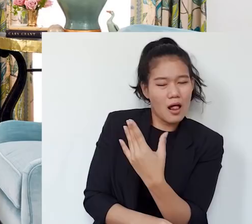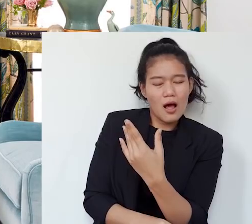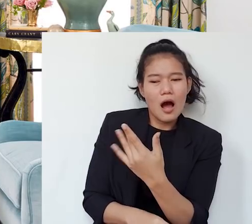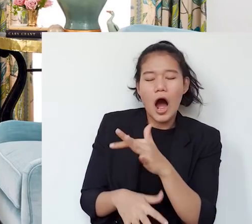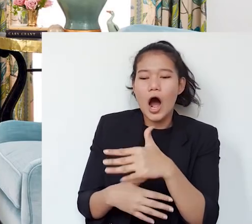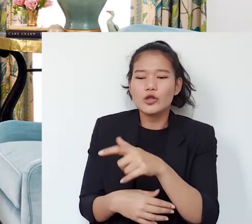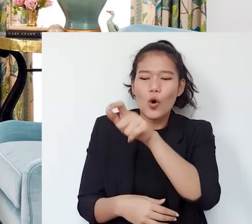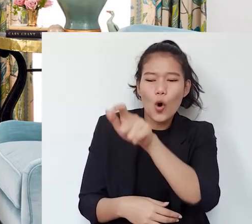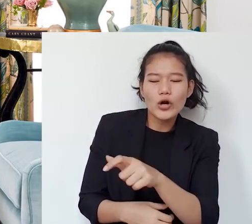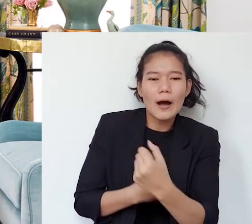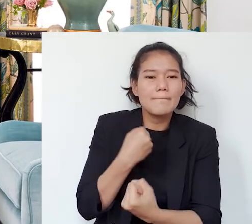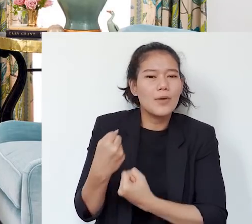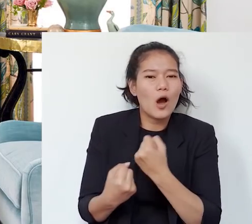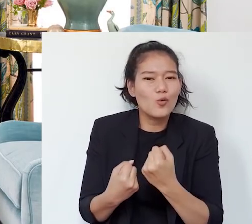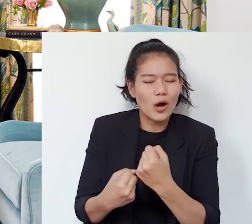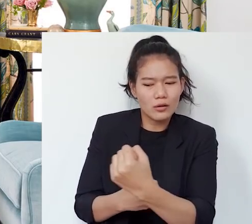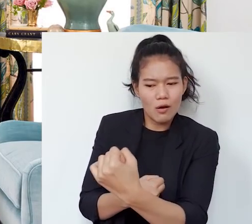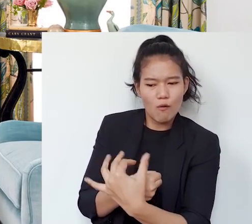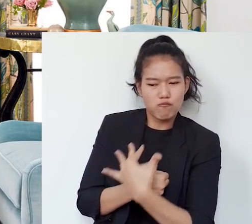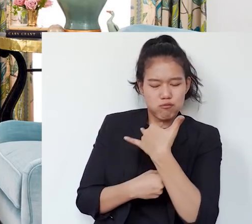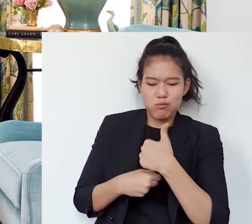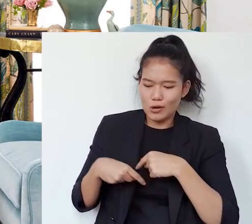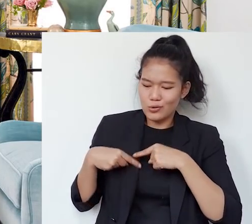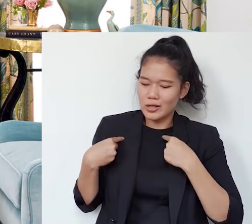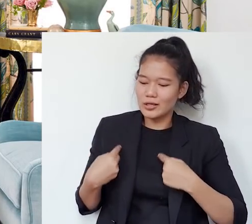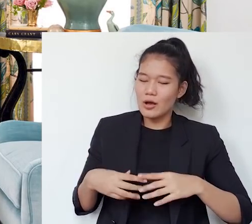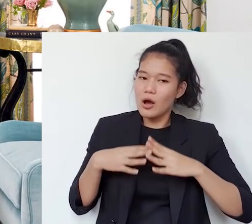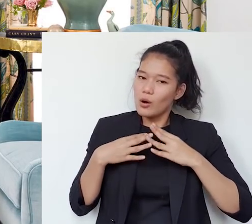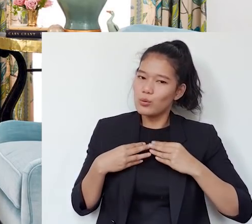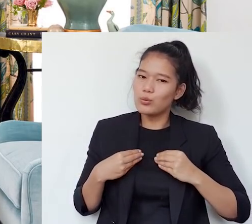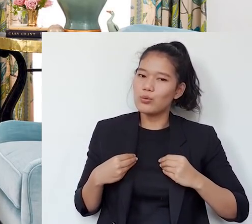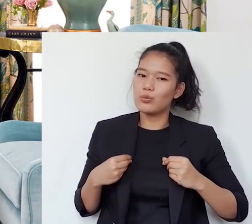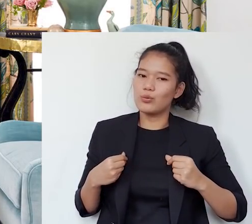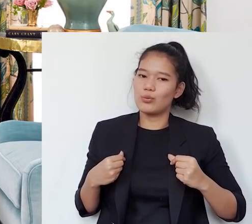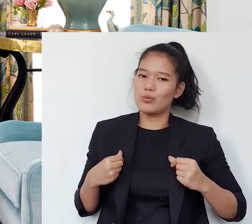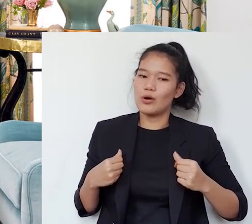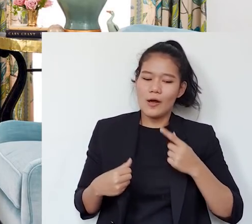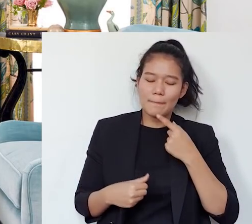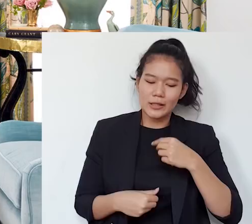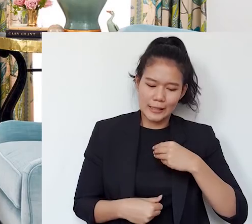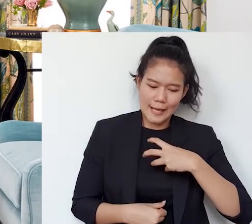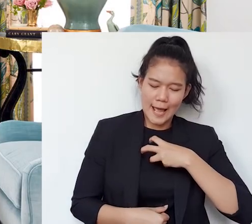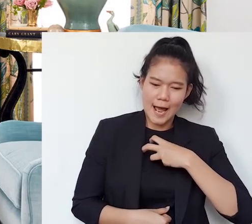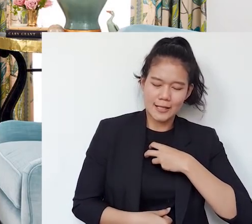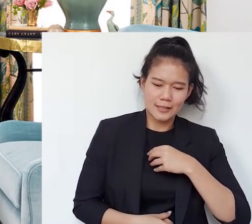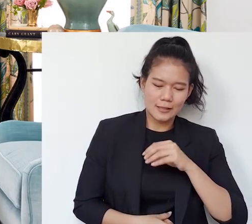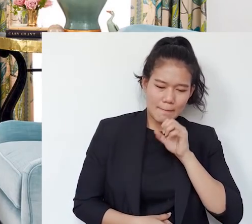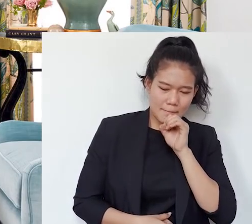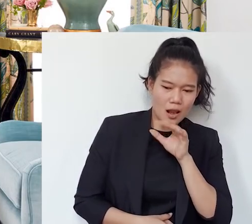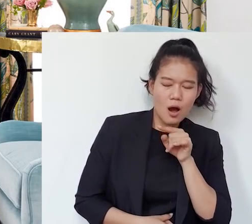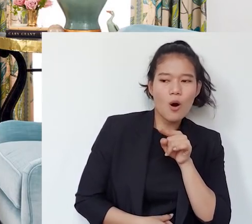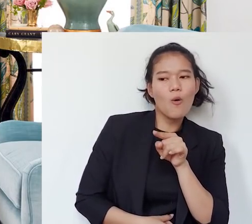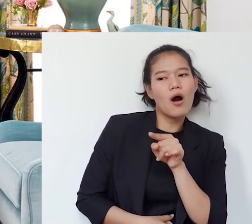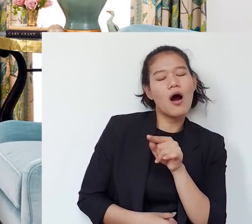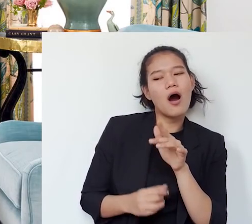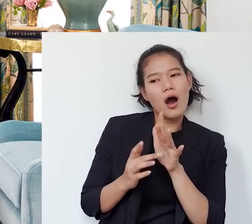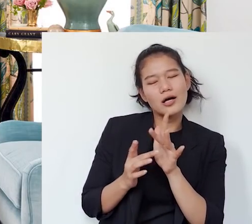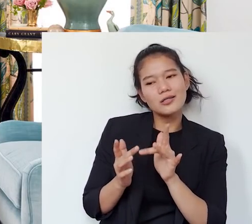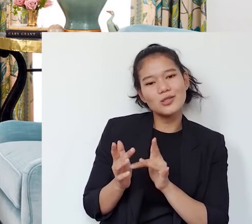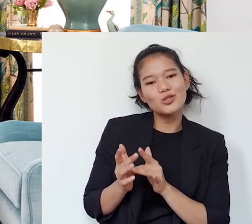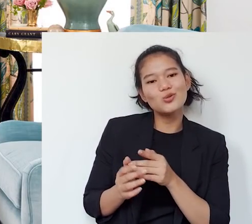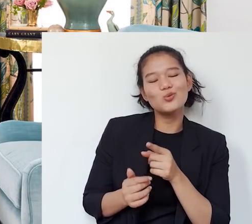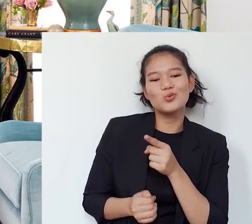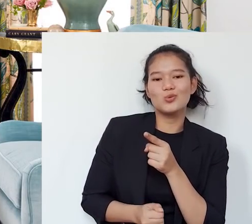kemudian menyejukkan hati kita, lalu diam-diam kita berkata dalam hati, ah, itu Kristus.